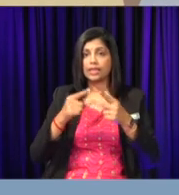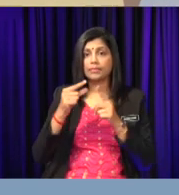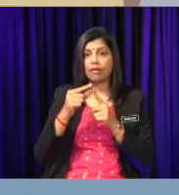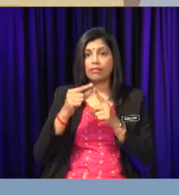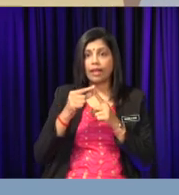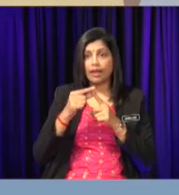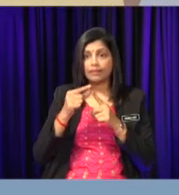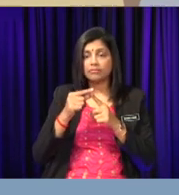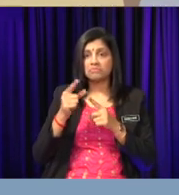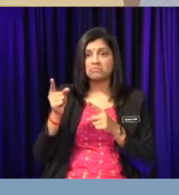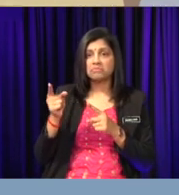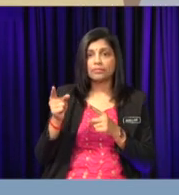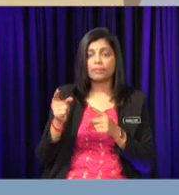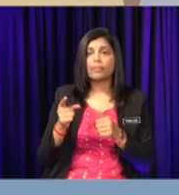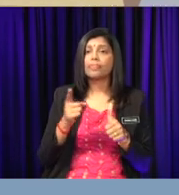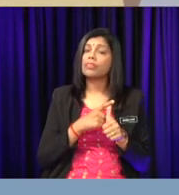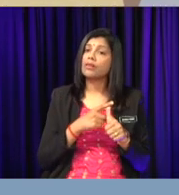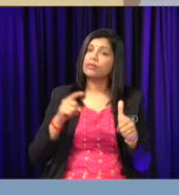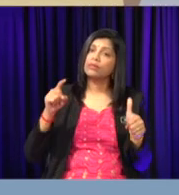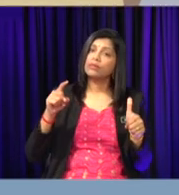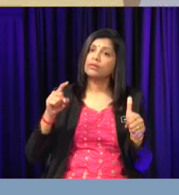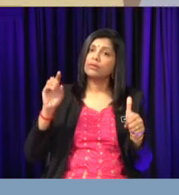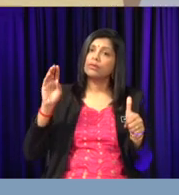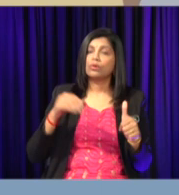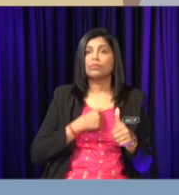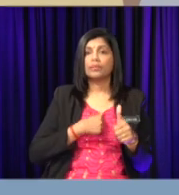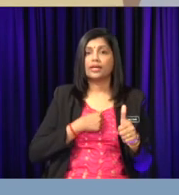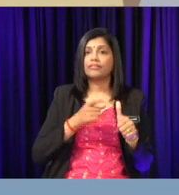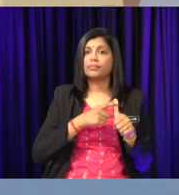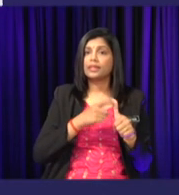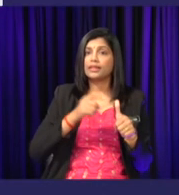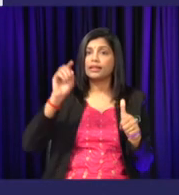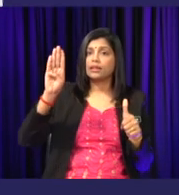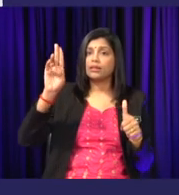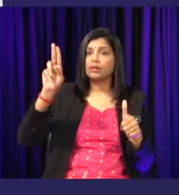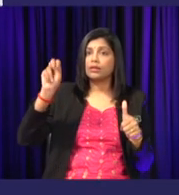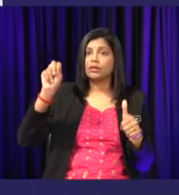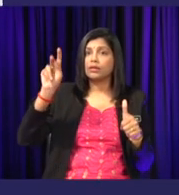Kenapa tidur yaitu perkataan buntu dan juga satu lagi nabi